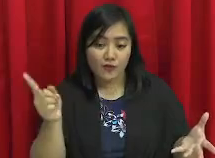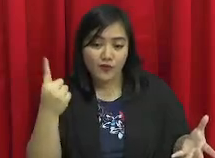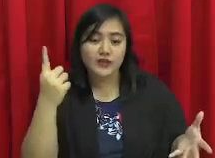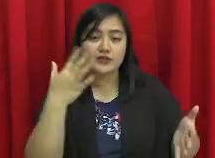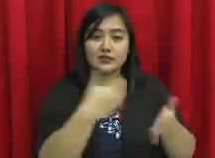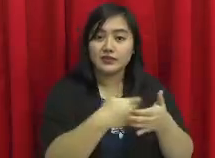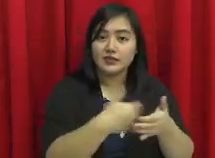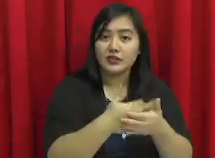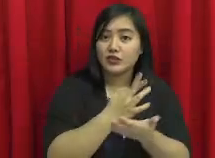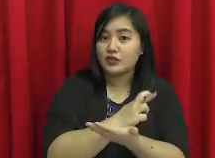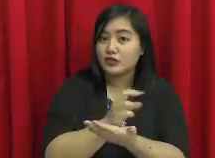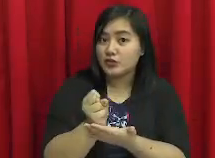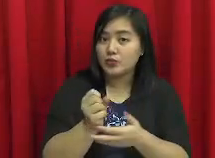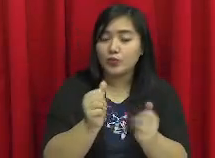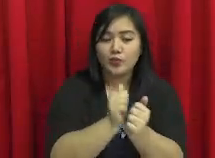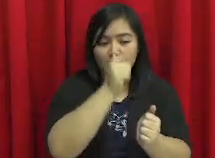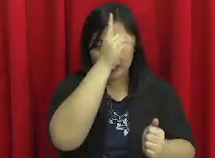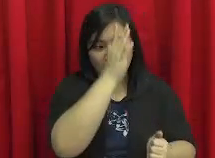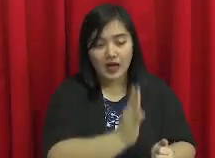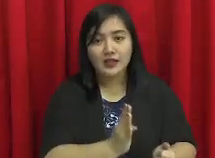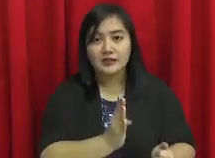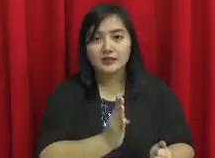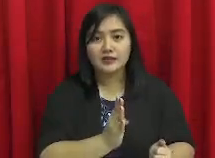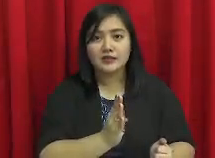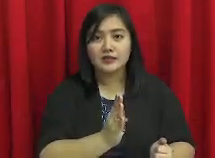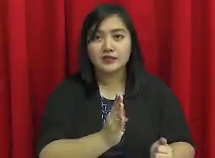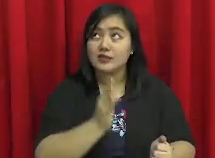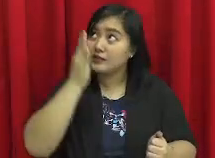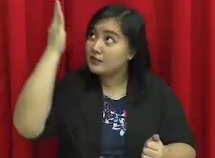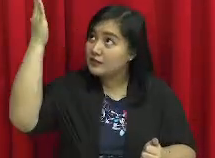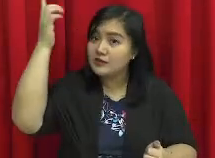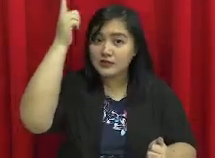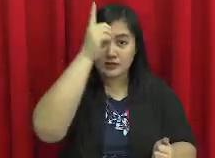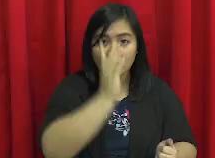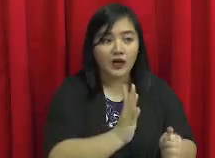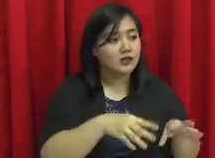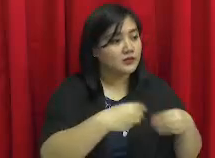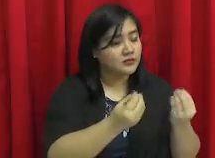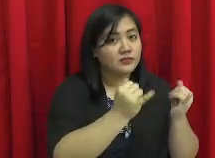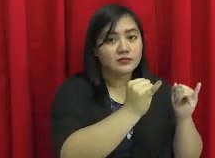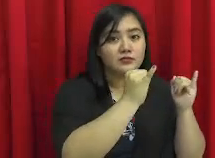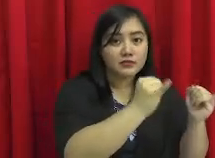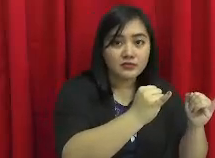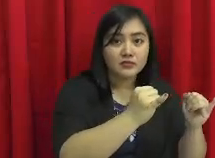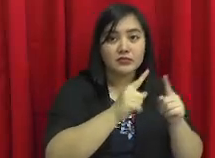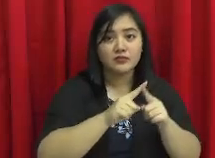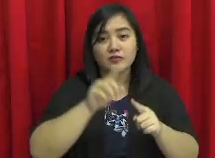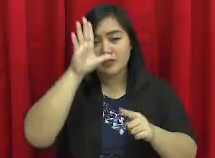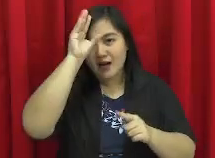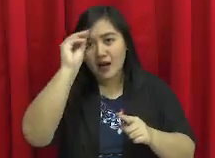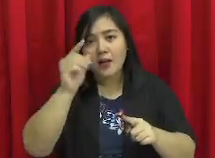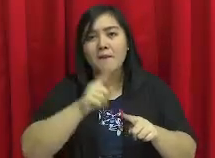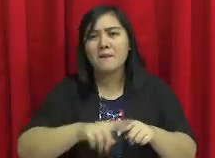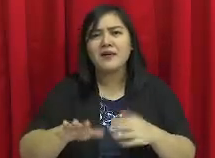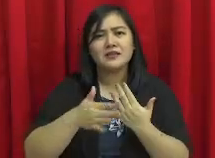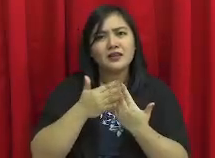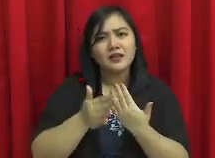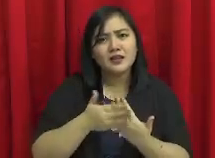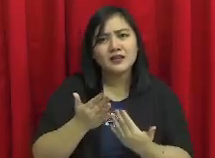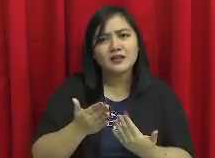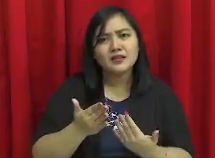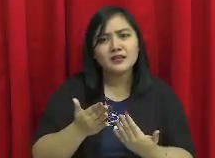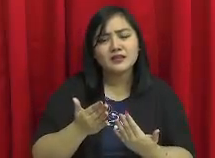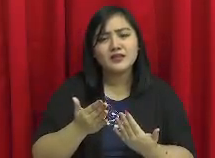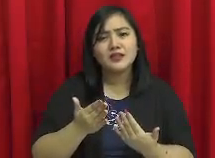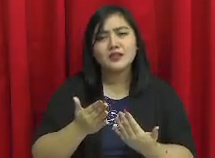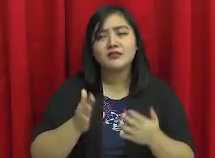ng instruction, siya rin yung sumunod sa temptation. Nakita niyo po ba, mga kapatid? Nakikita